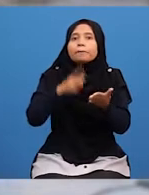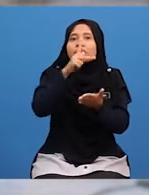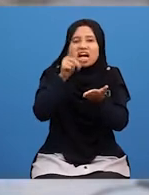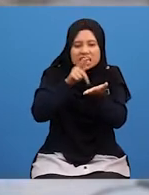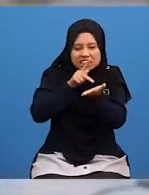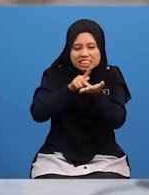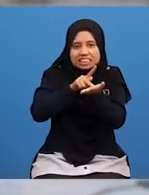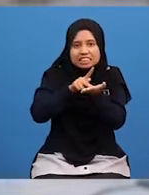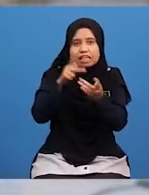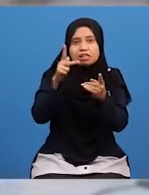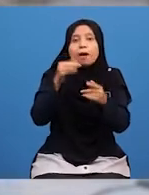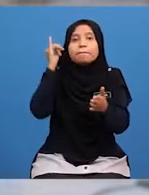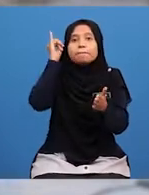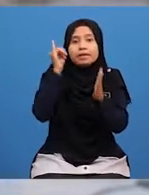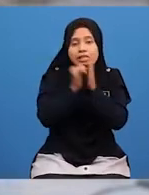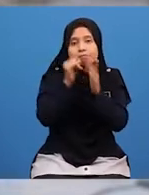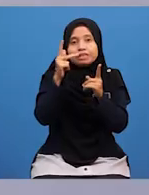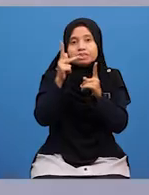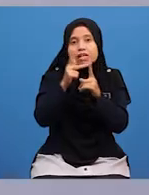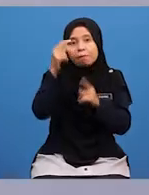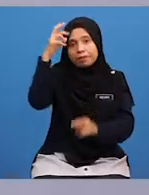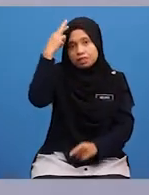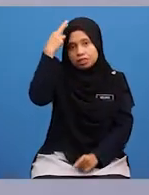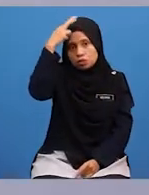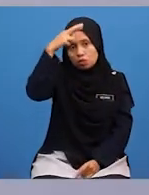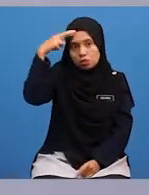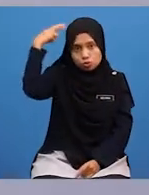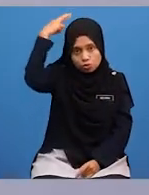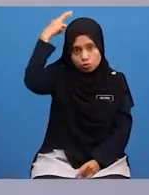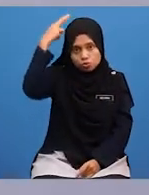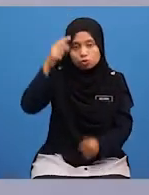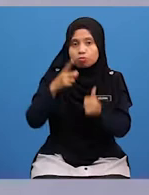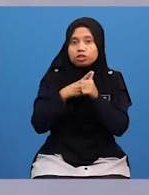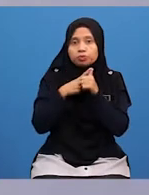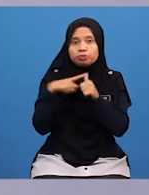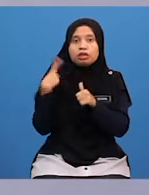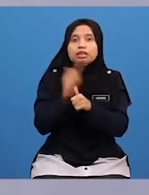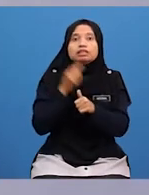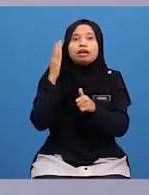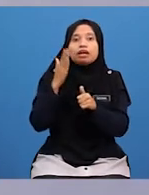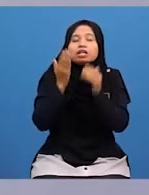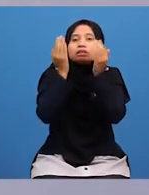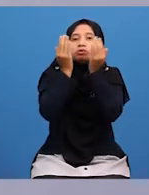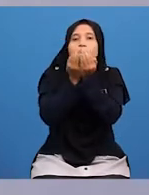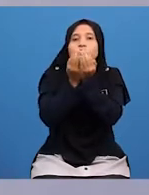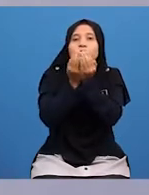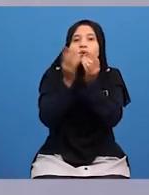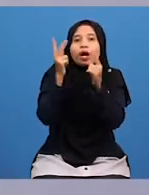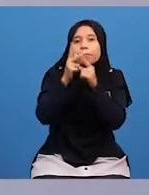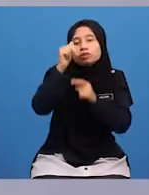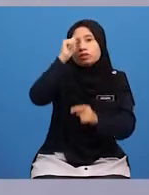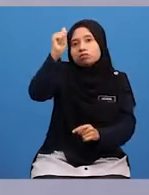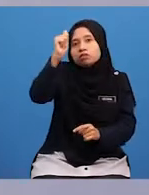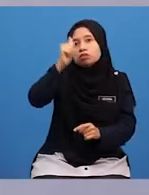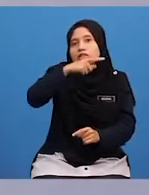apakah kesan beriman kepada Rasul? Kesan yang pertama, kita akan bersyukur kepada